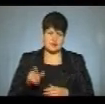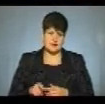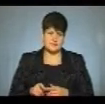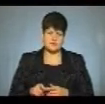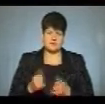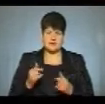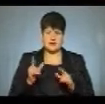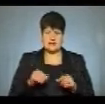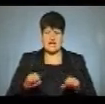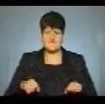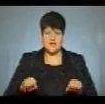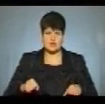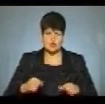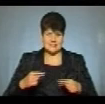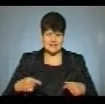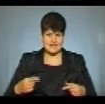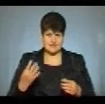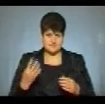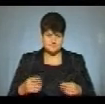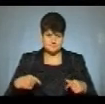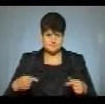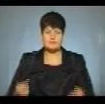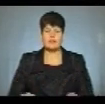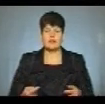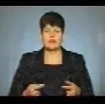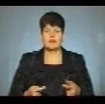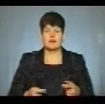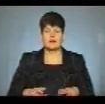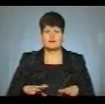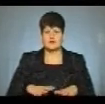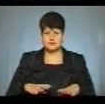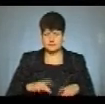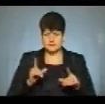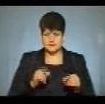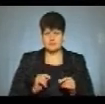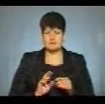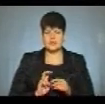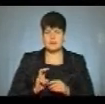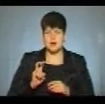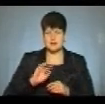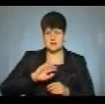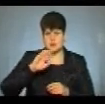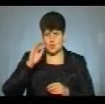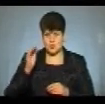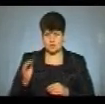на квадроциклах, каталися на кониках, піднімалися на гору